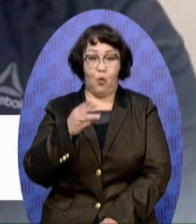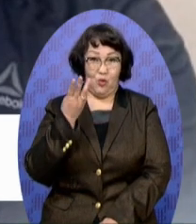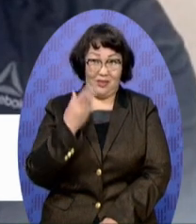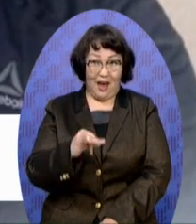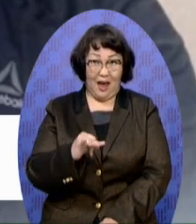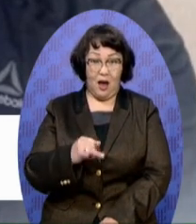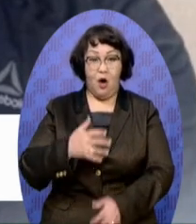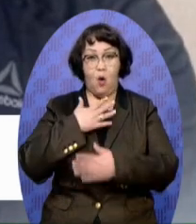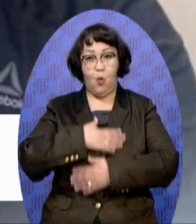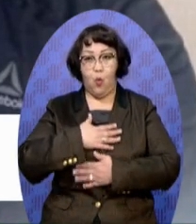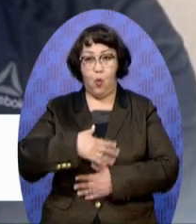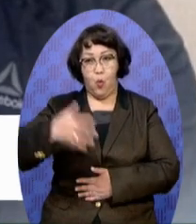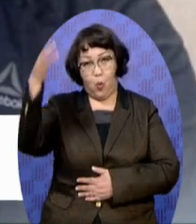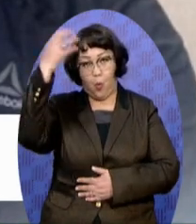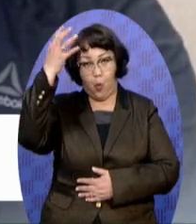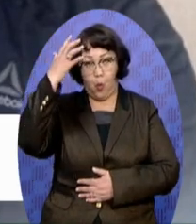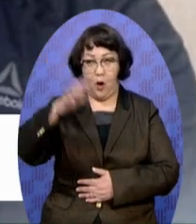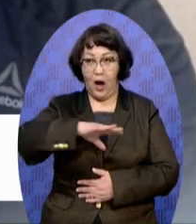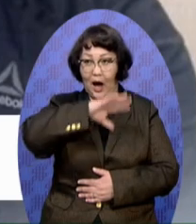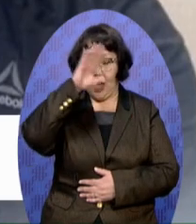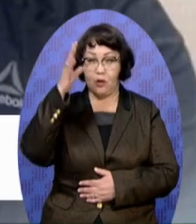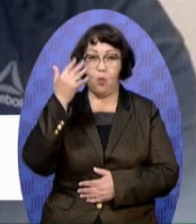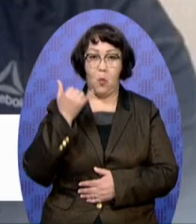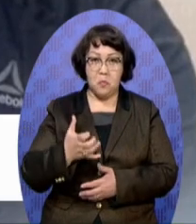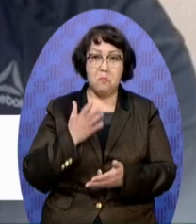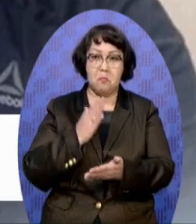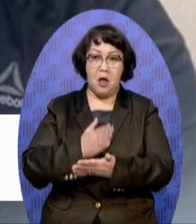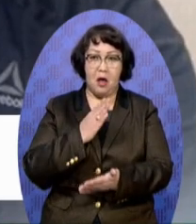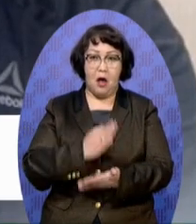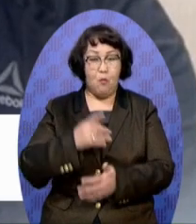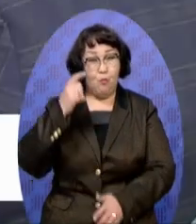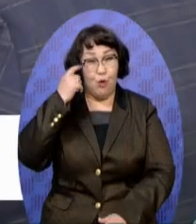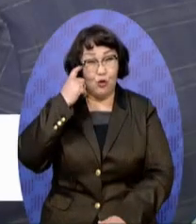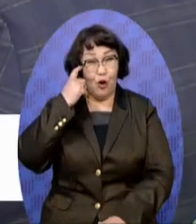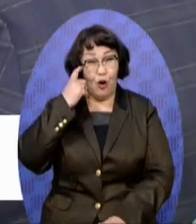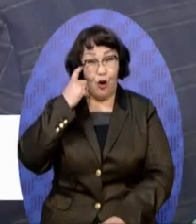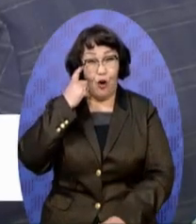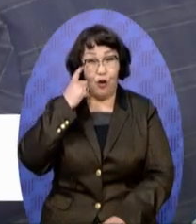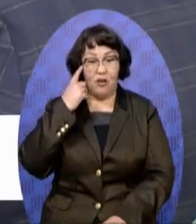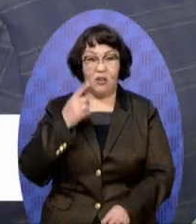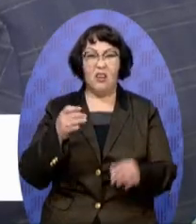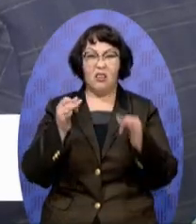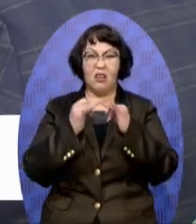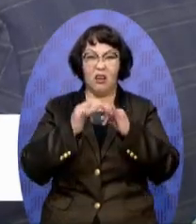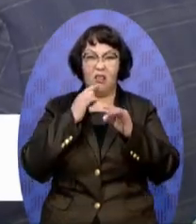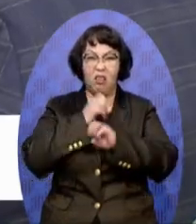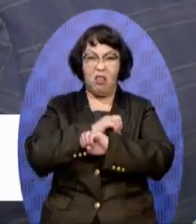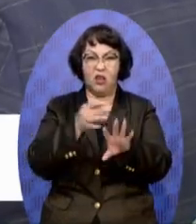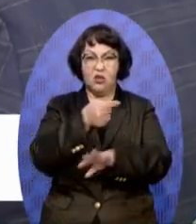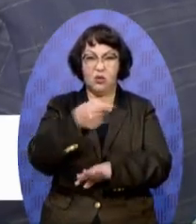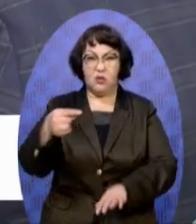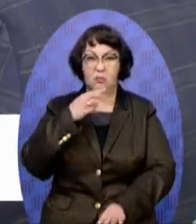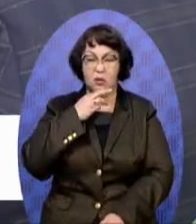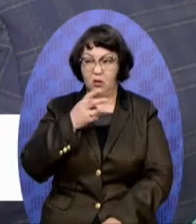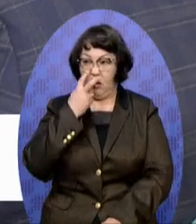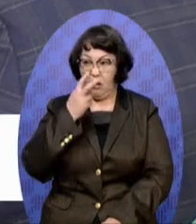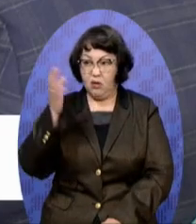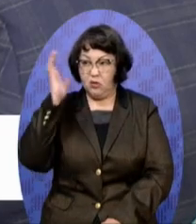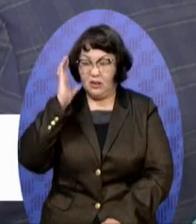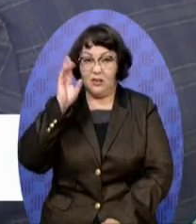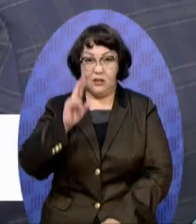ус цасанд орох боломжтой, халуун устай. Санж бодож ирснээс одоо тий сошиал дээр баахан сургам мэдээлсэн. Гэхдээ яг ирээд